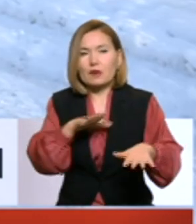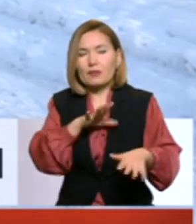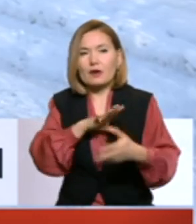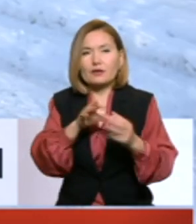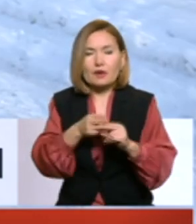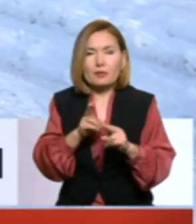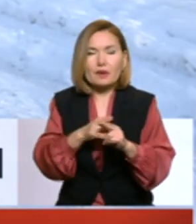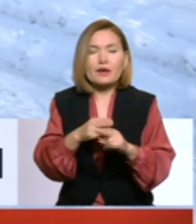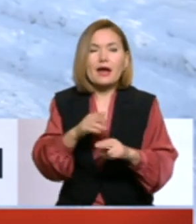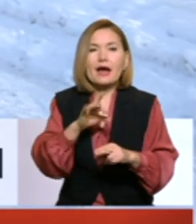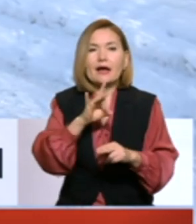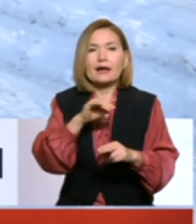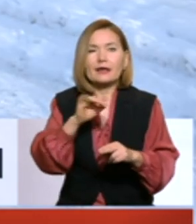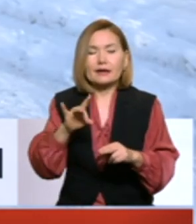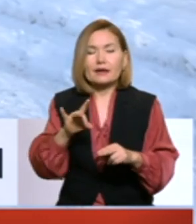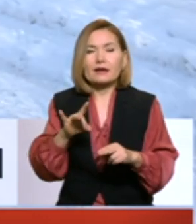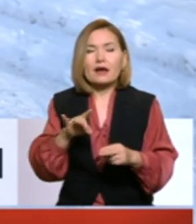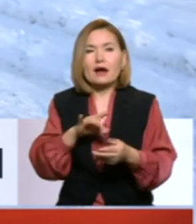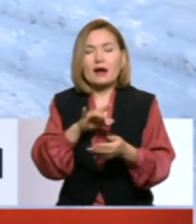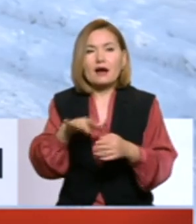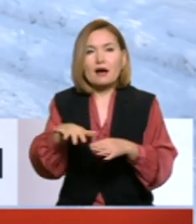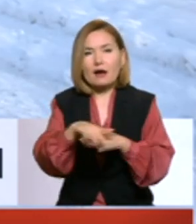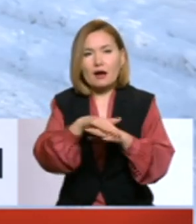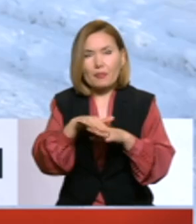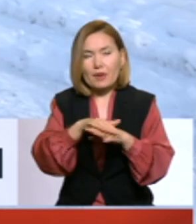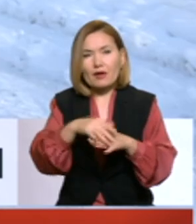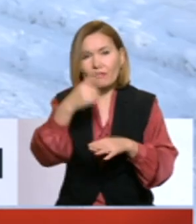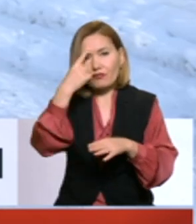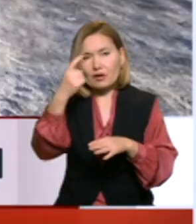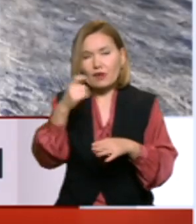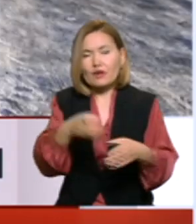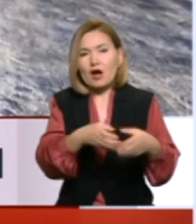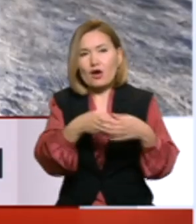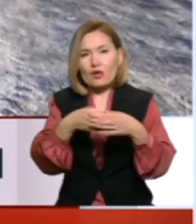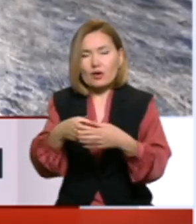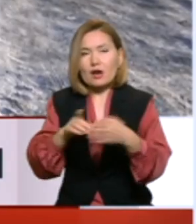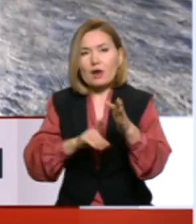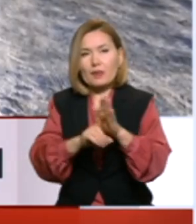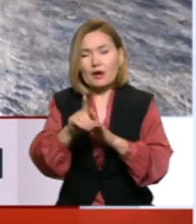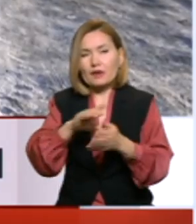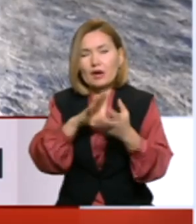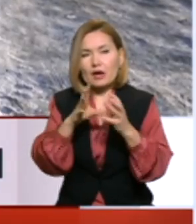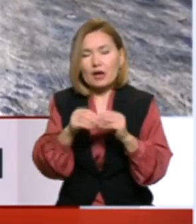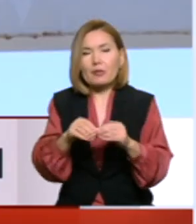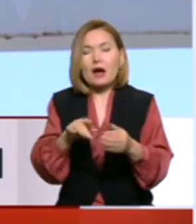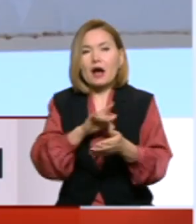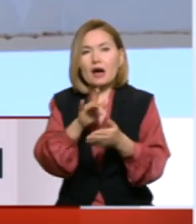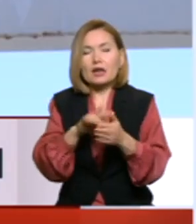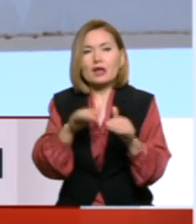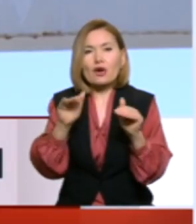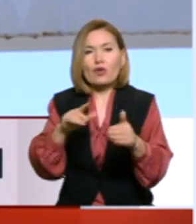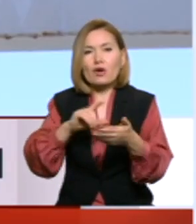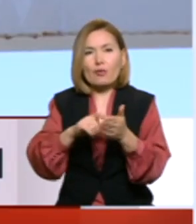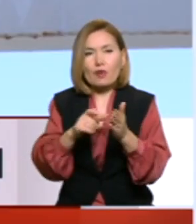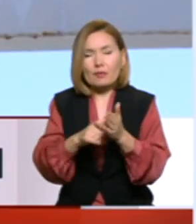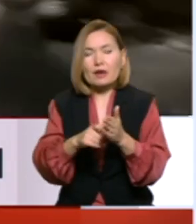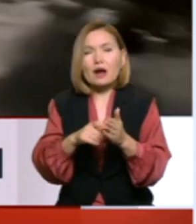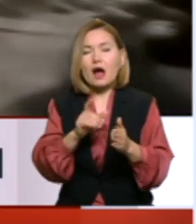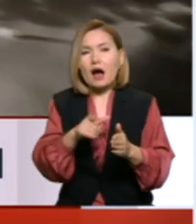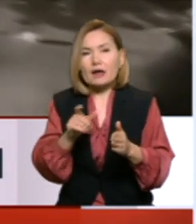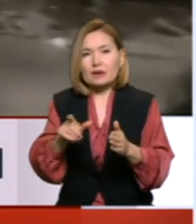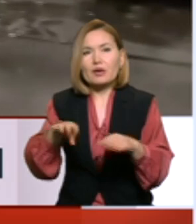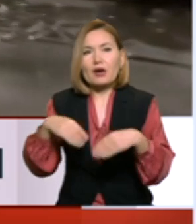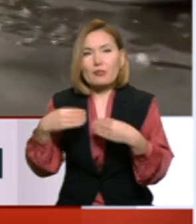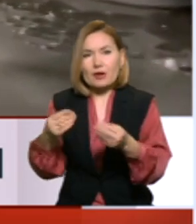байланысты Риддер әкімдігі тұрғындарды хабардар етіп, эвакуацияға дайындады. Ол үшін қаладағы колледждердің бірінен бөлмелер әзірленді. Ал